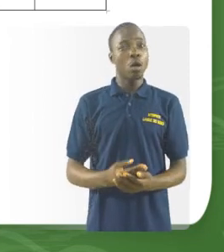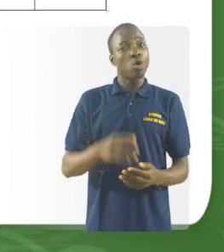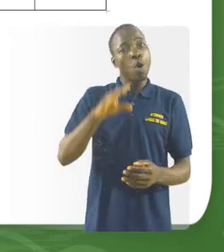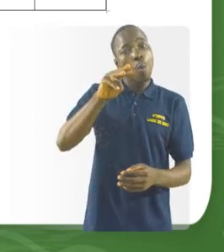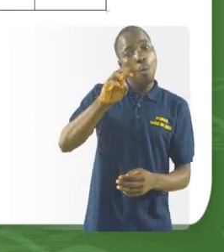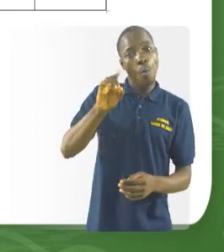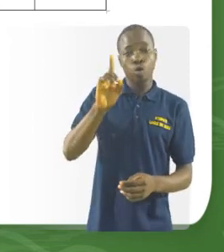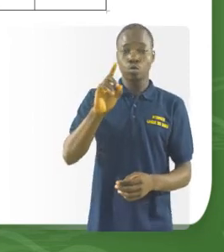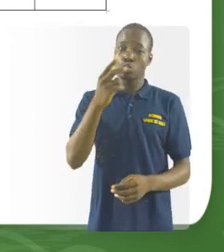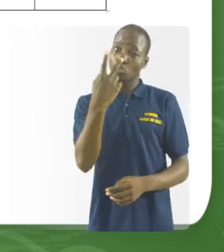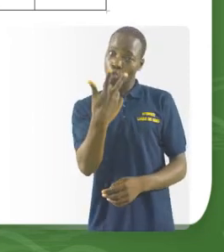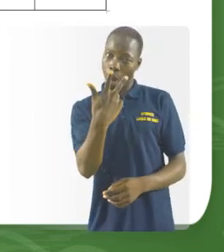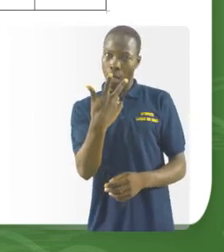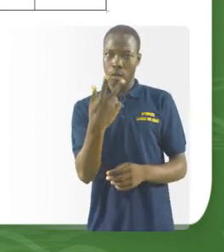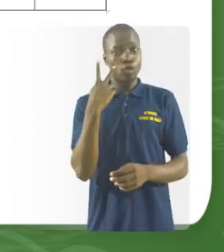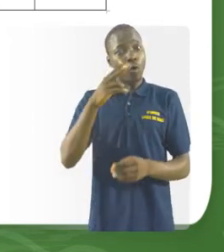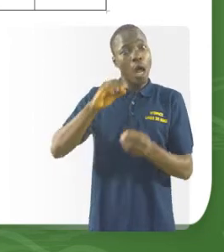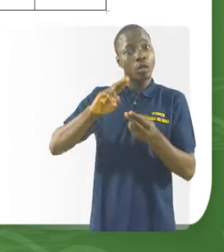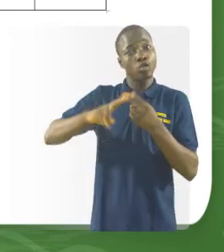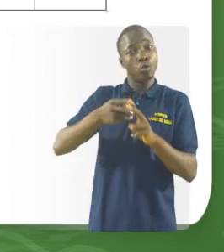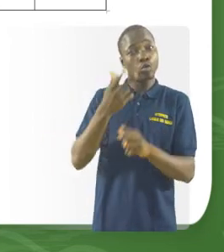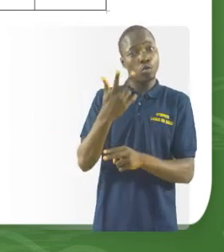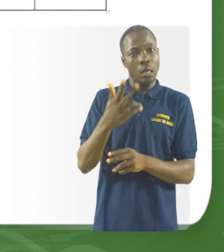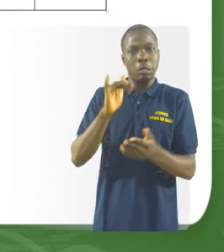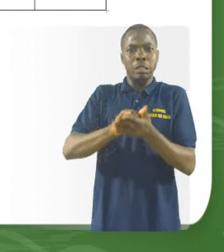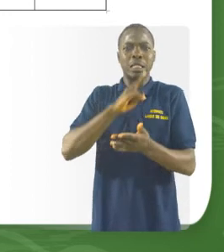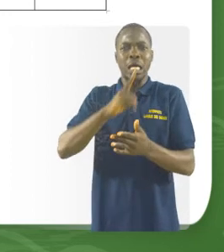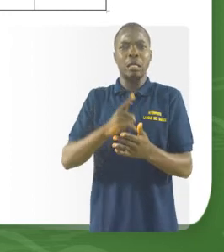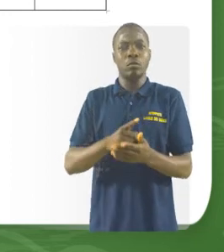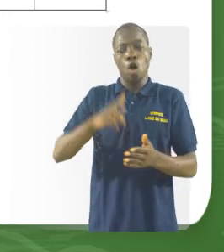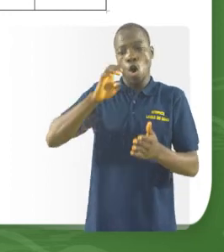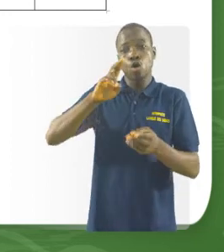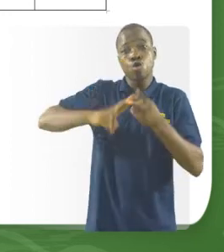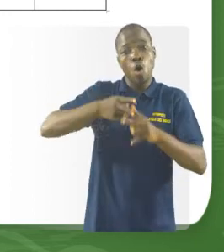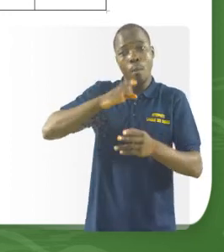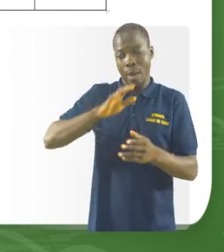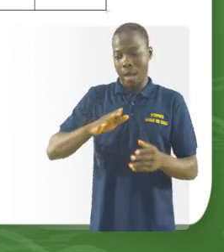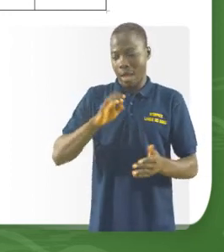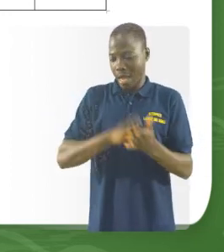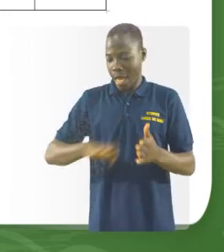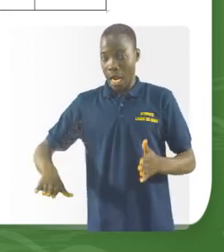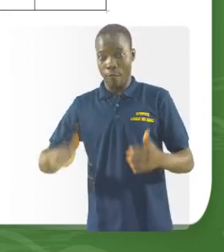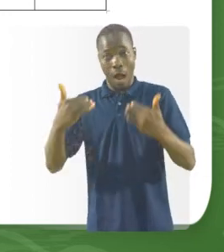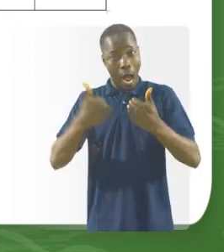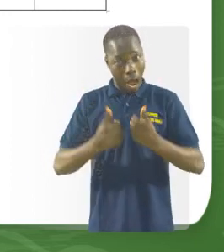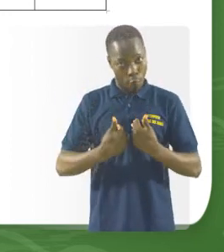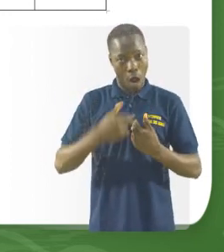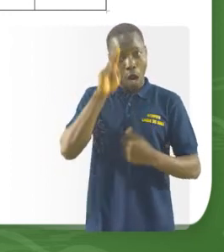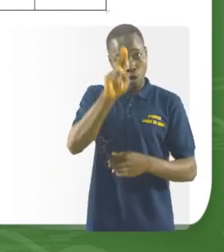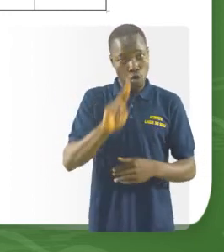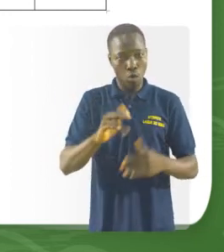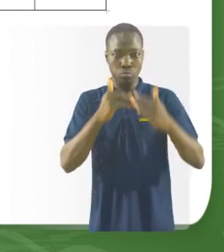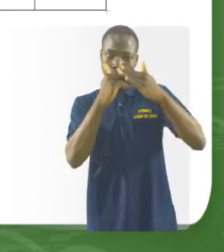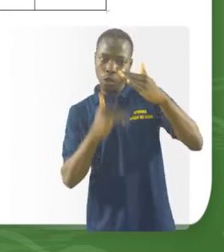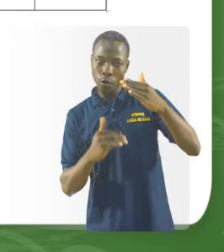modalité 3 est l'effectif des élèves qui ont obtenu une note inférieure